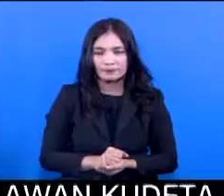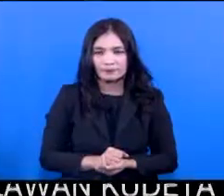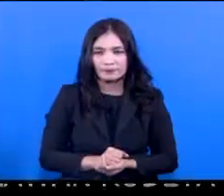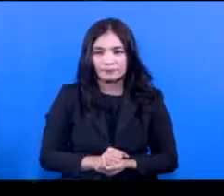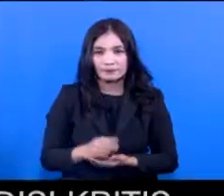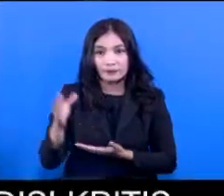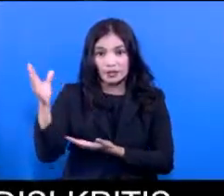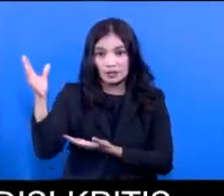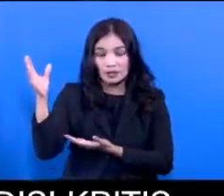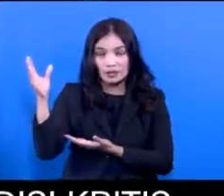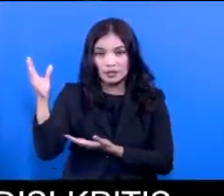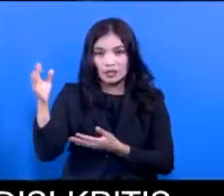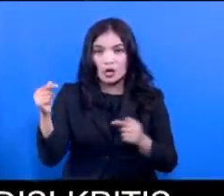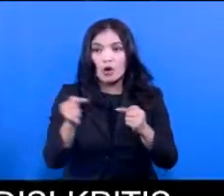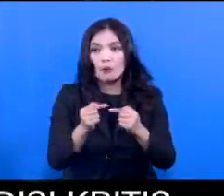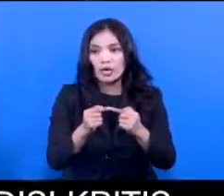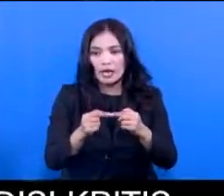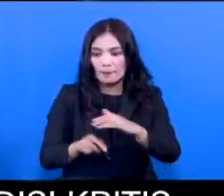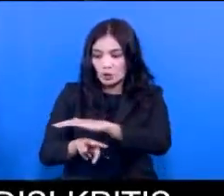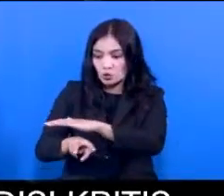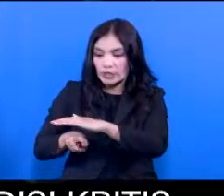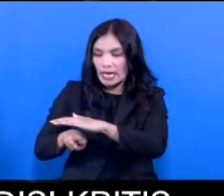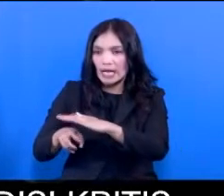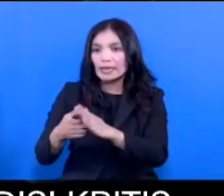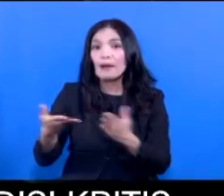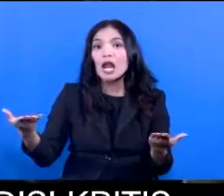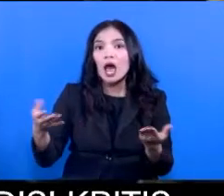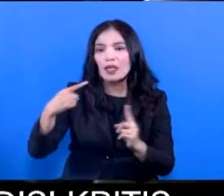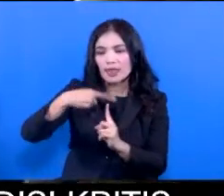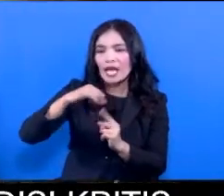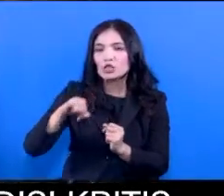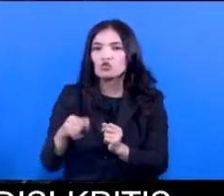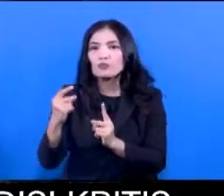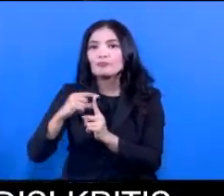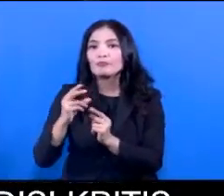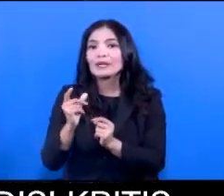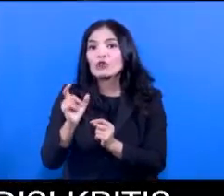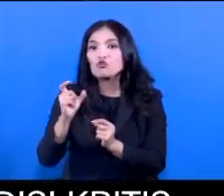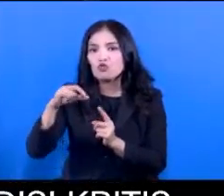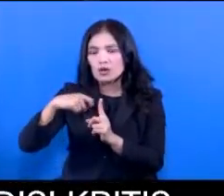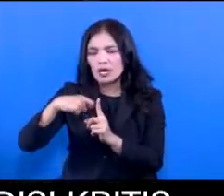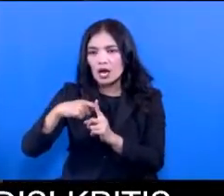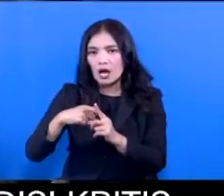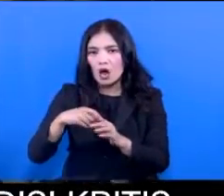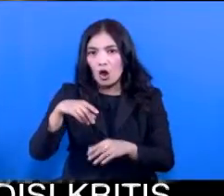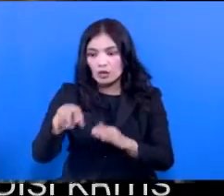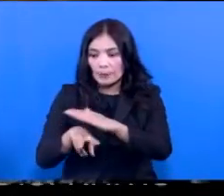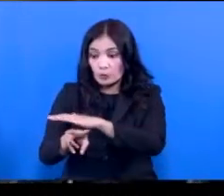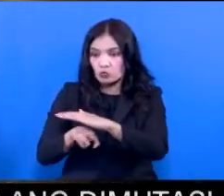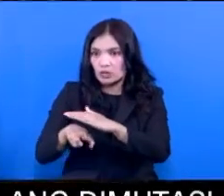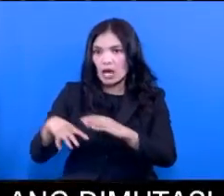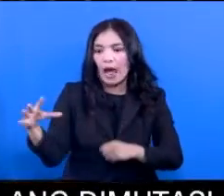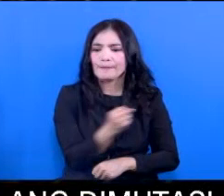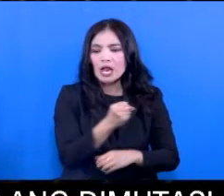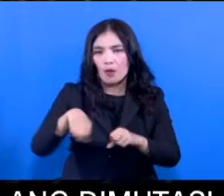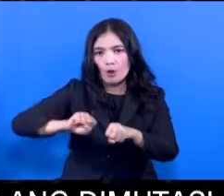Ini masih terkait pencurian gagal, ini warga kawasan Tanjung Priok juga menggagalkan komplotan pencuri motor. Aksi pelaku terbongkar karena